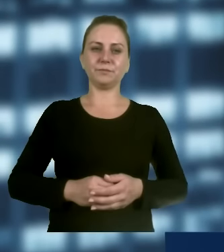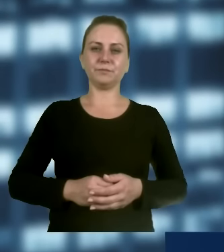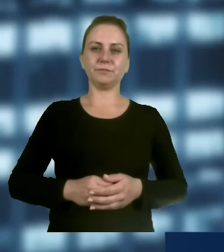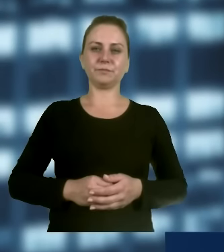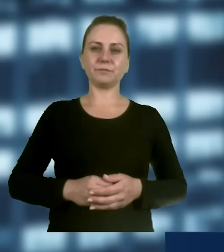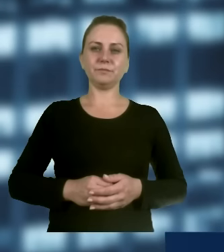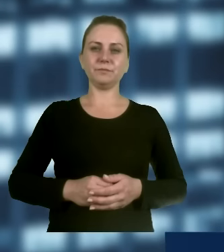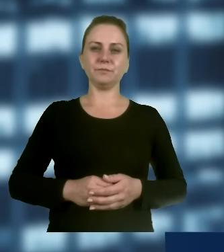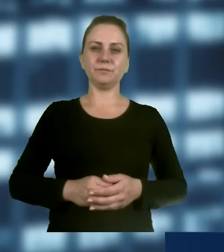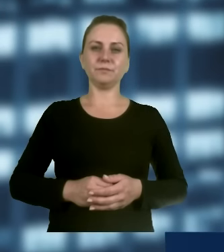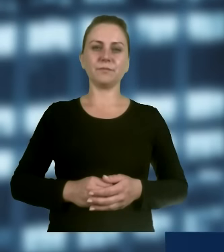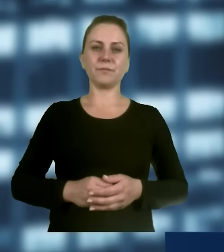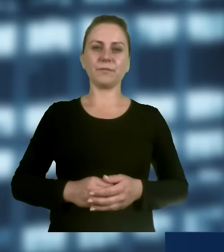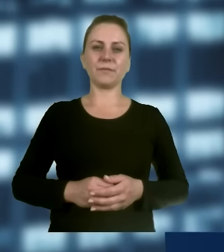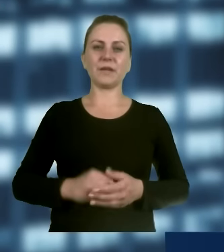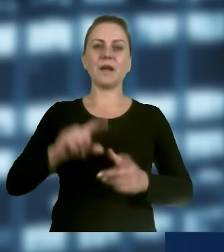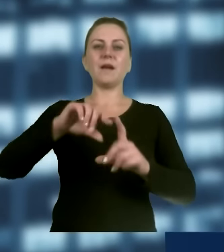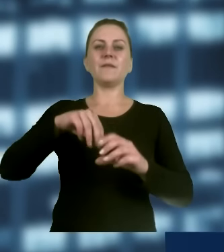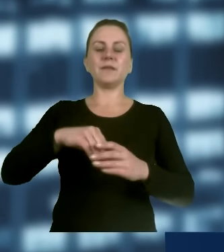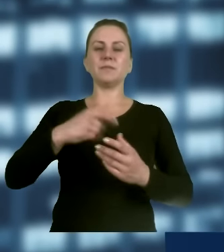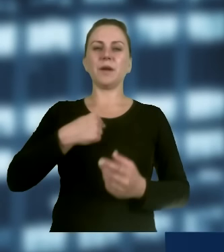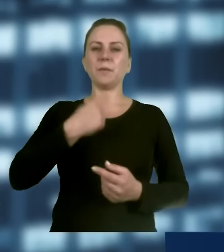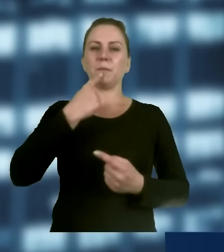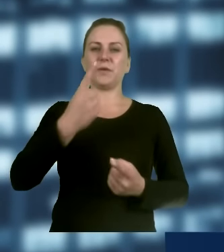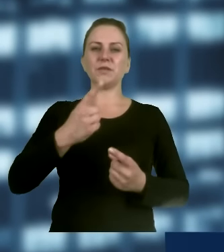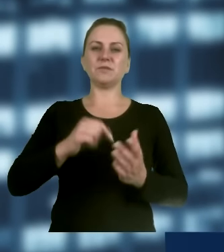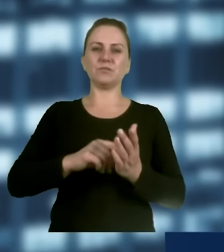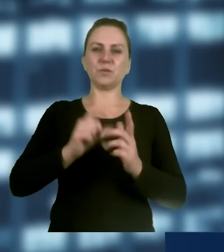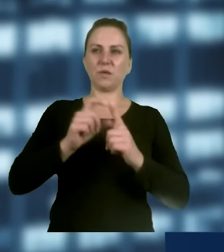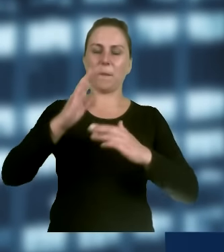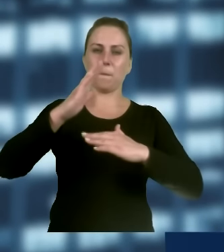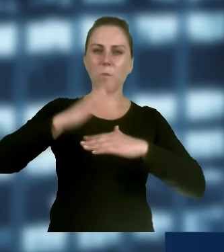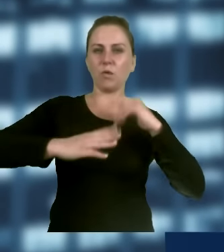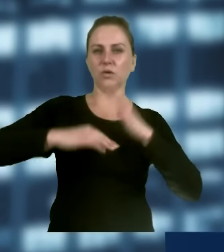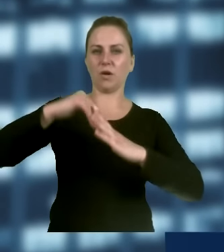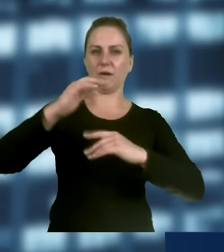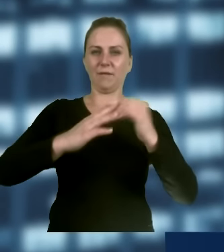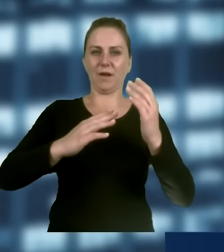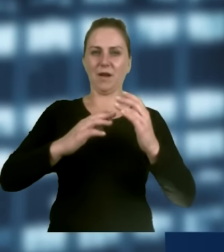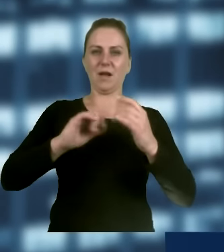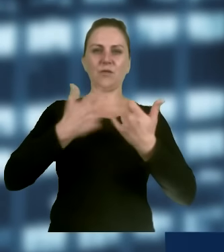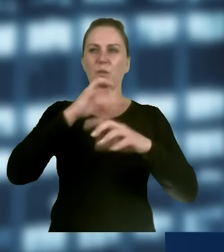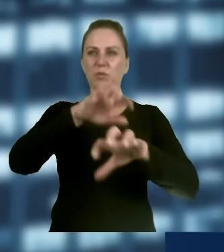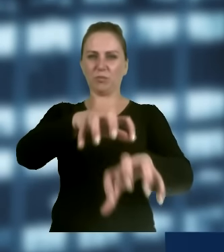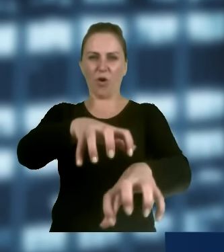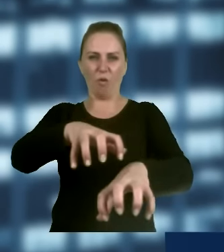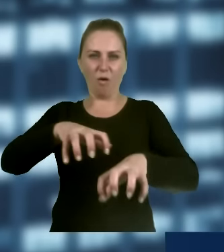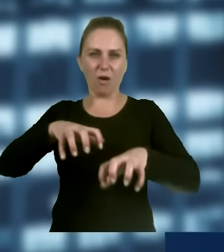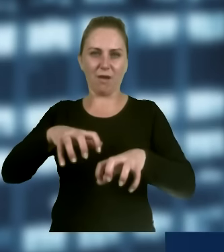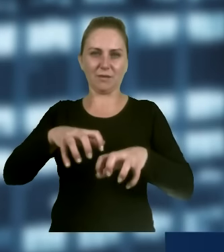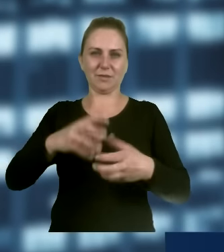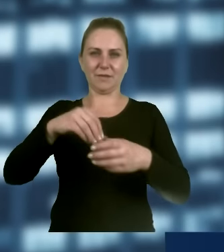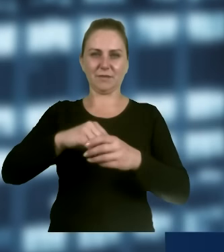Mnie z trudem przez usta przechodzi budowy, bo to żadna budowa. No, przecież to zaoranie tego całego pomysłu i